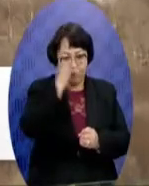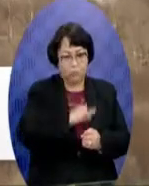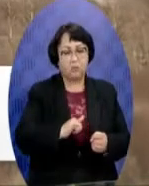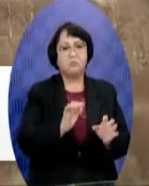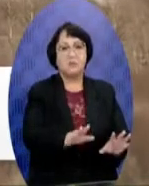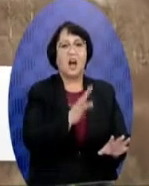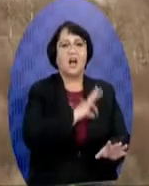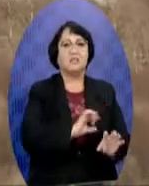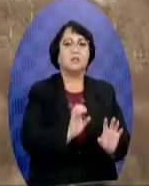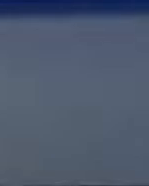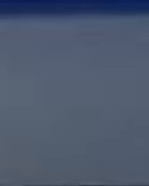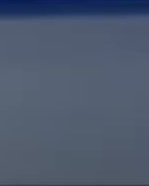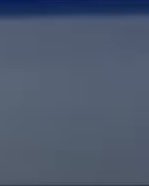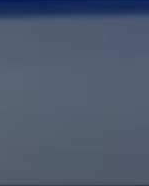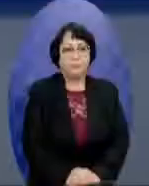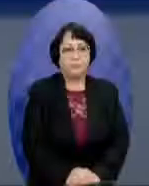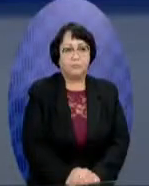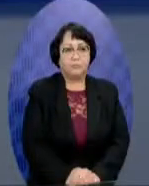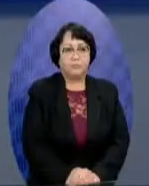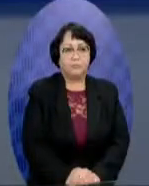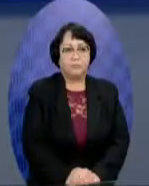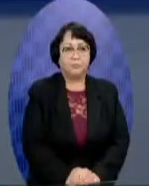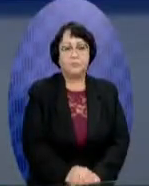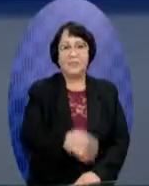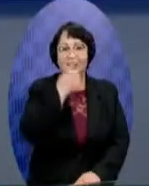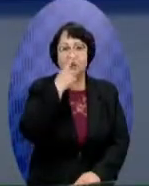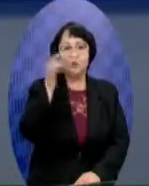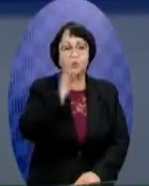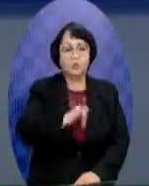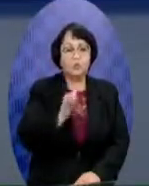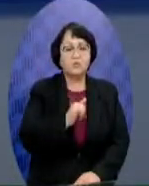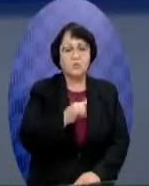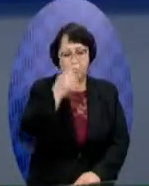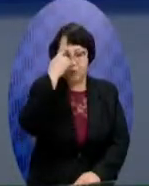боломжтой. Бүгд найрамдах татвар улсаас Монгол улсад олгох